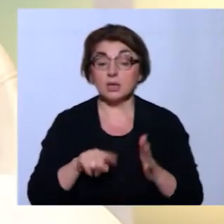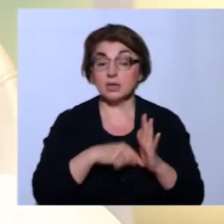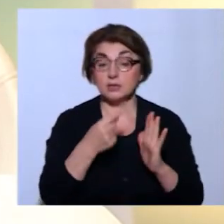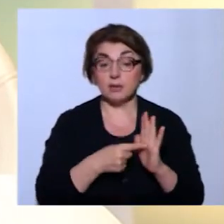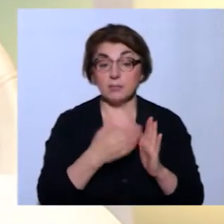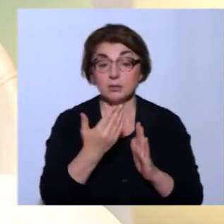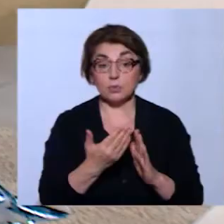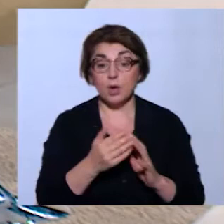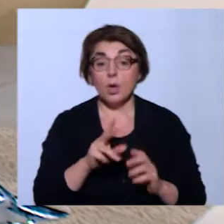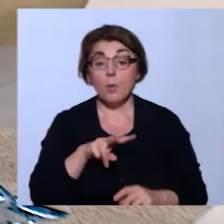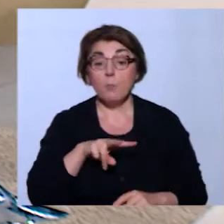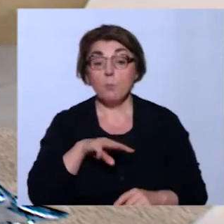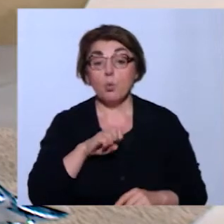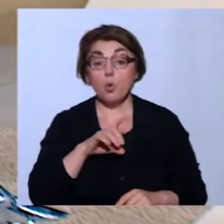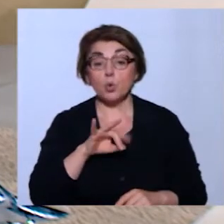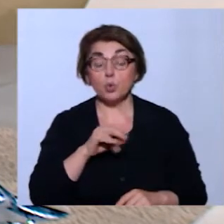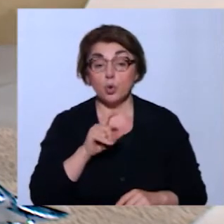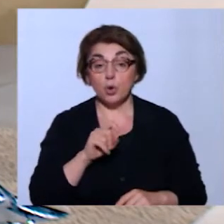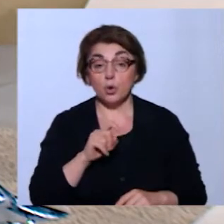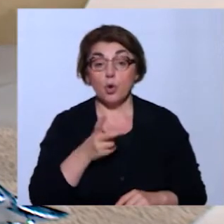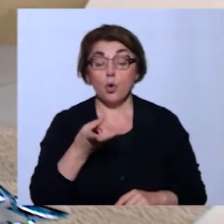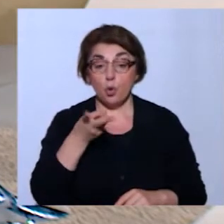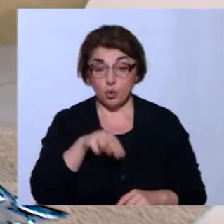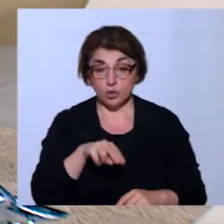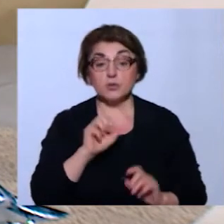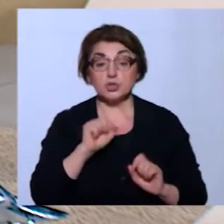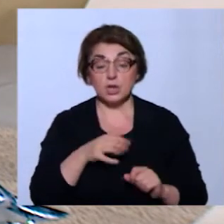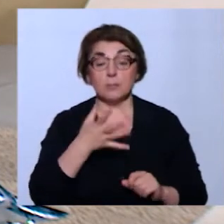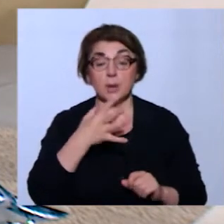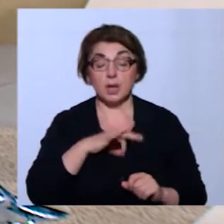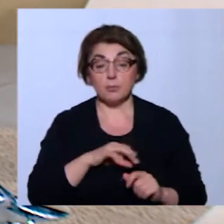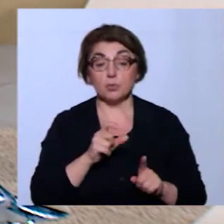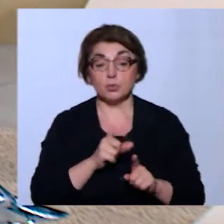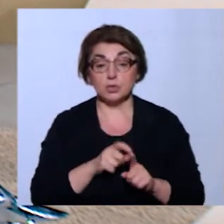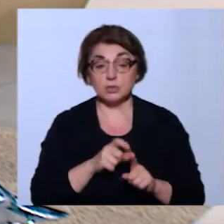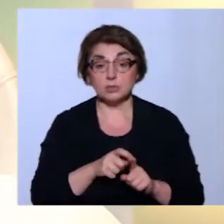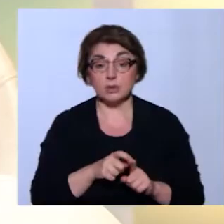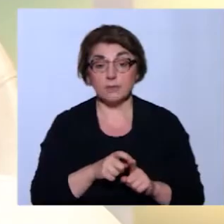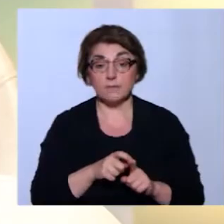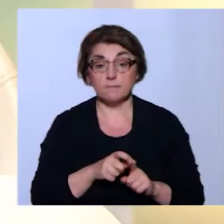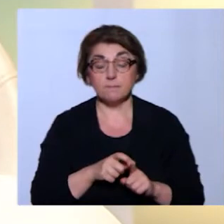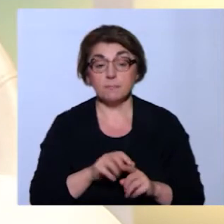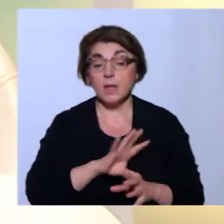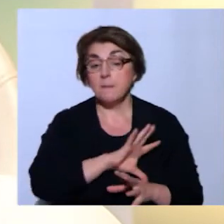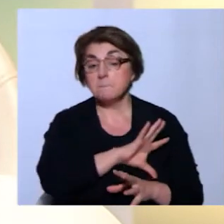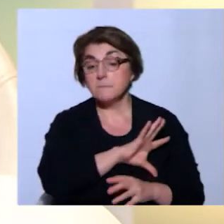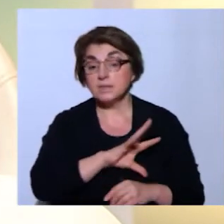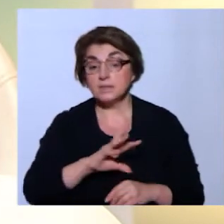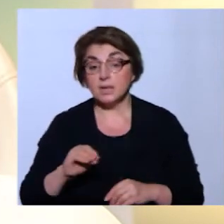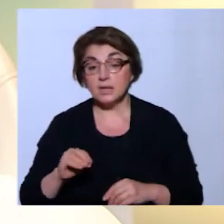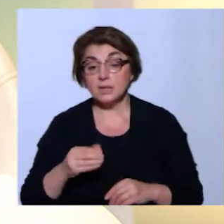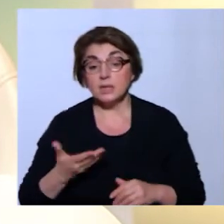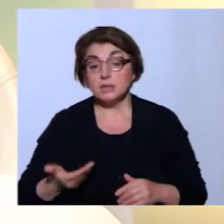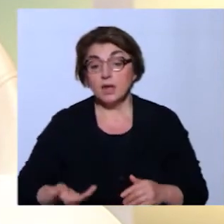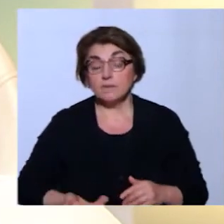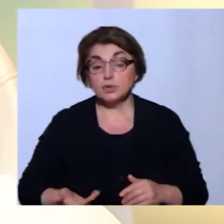მაქვს მუხლუხო მუხლუხი ორივენაირად შეიძლება გამოიყენოთ ეს სიტყვა მთელი თავისი